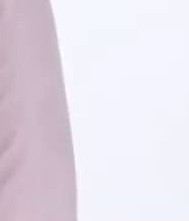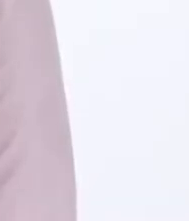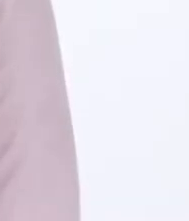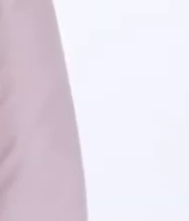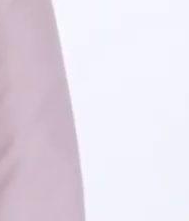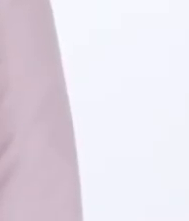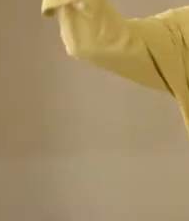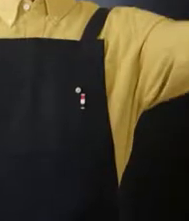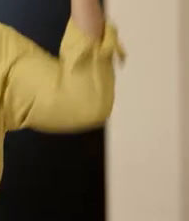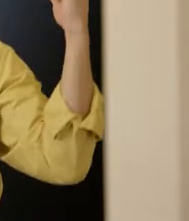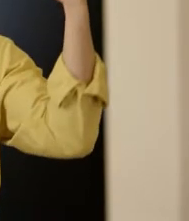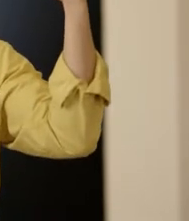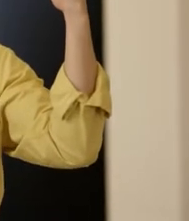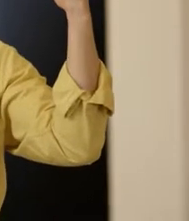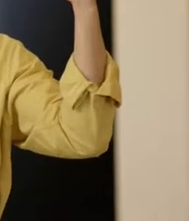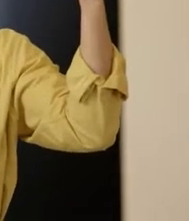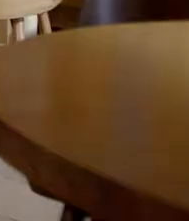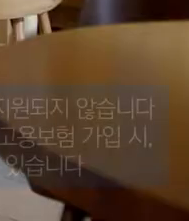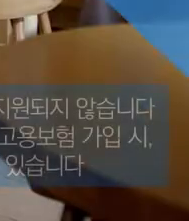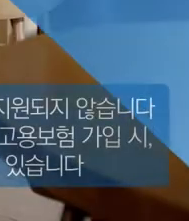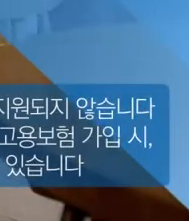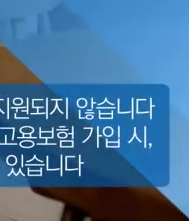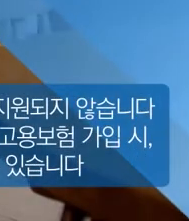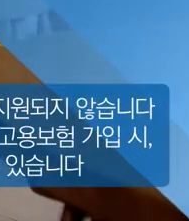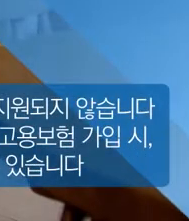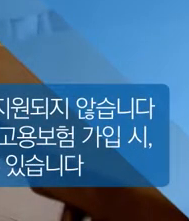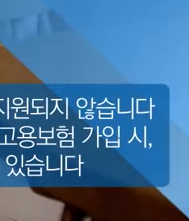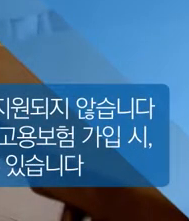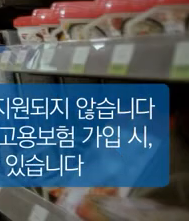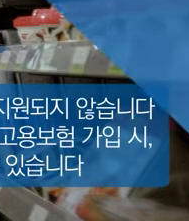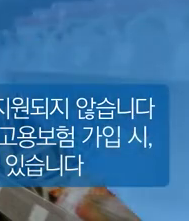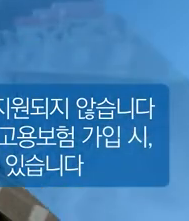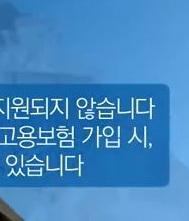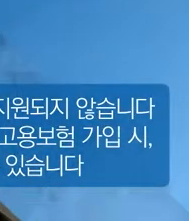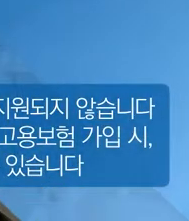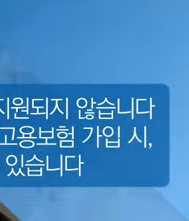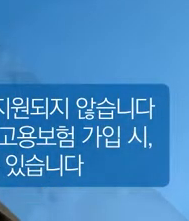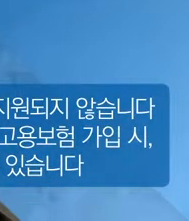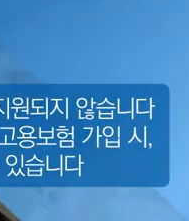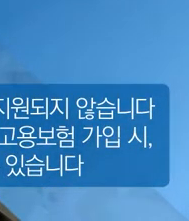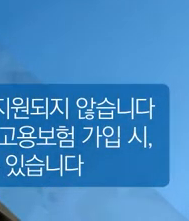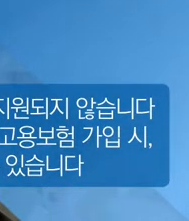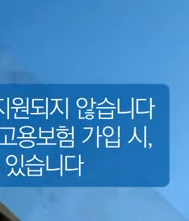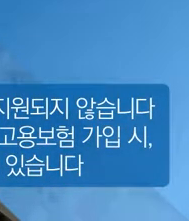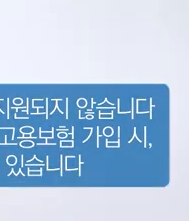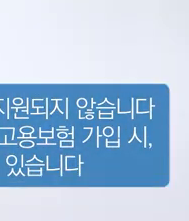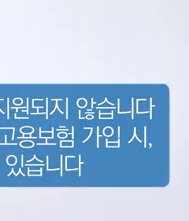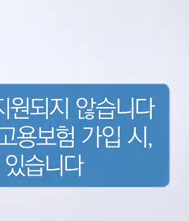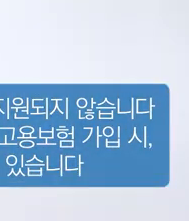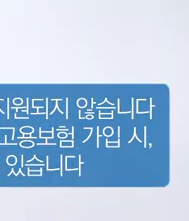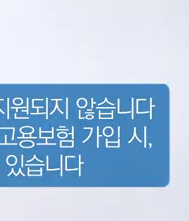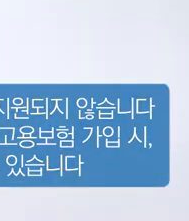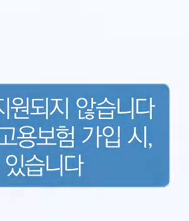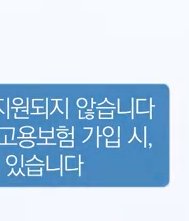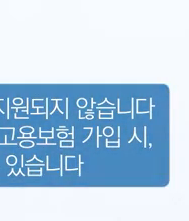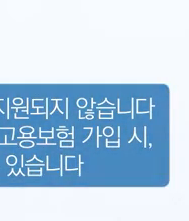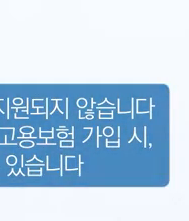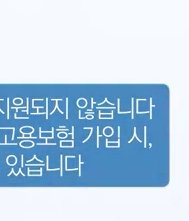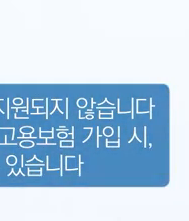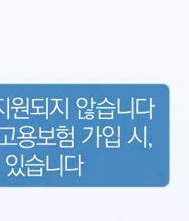그럼 사회보험료 지원은? 누르지! 10명 미만 사업에 220만 원 미만 노동자와 그 사업주에게